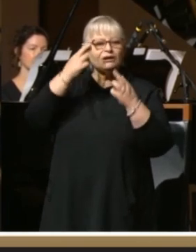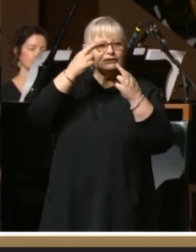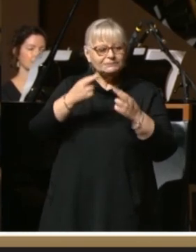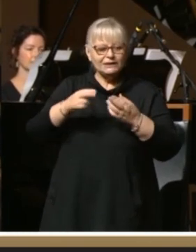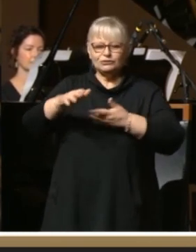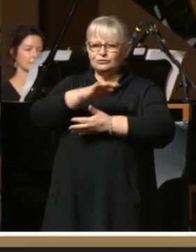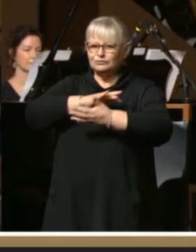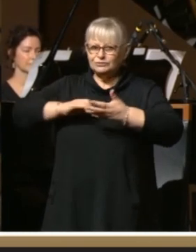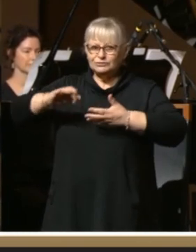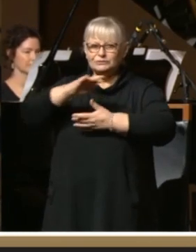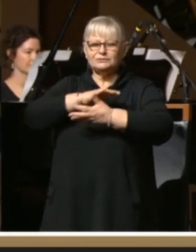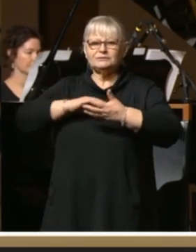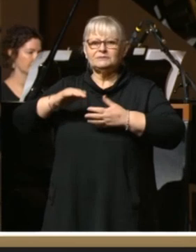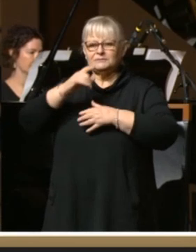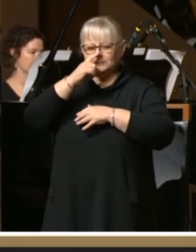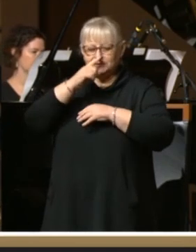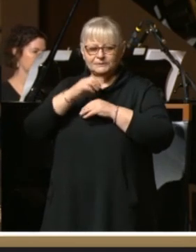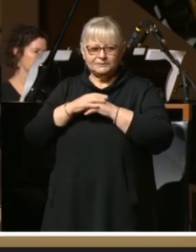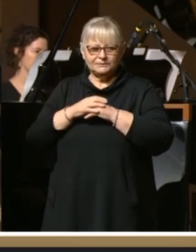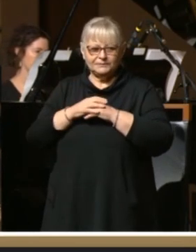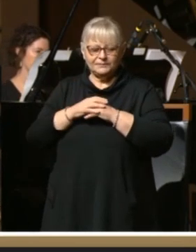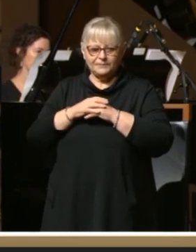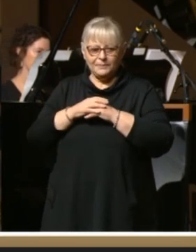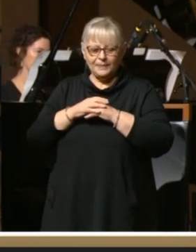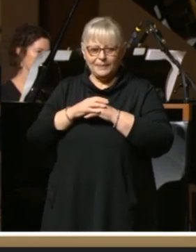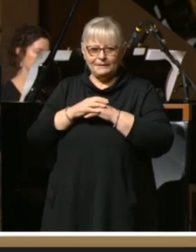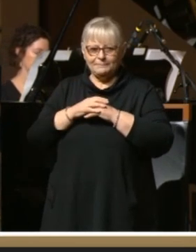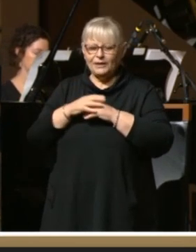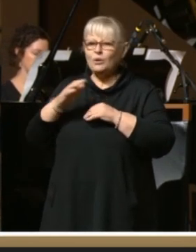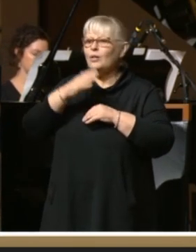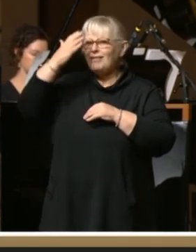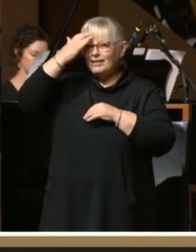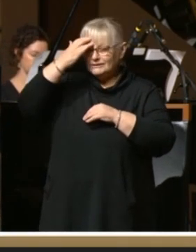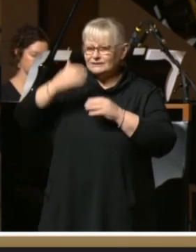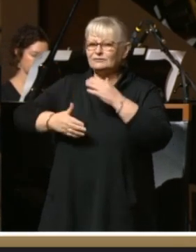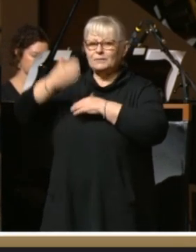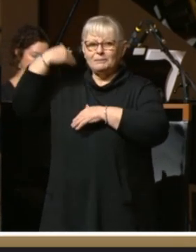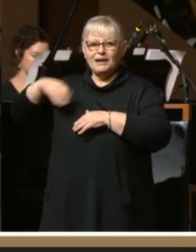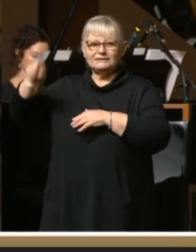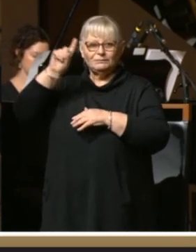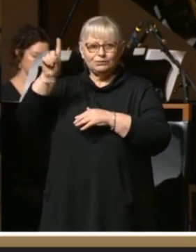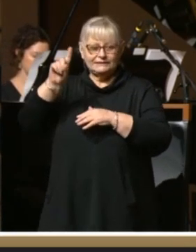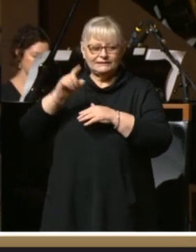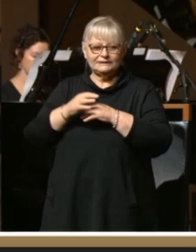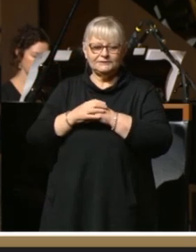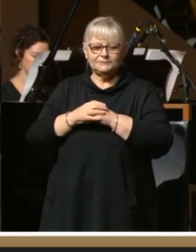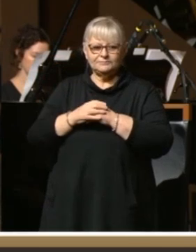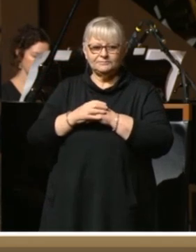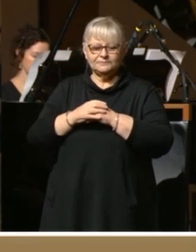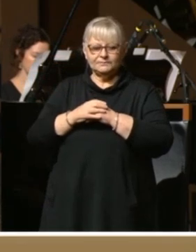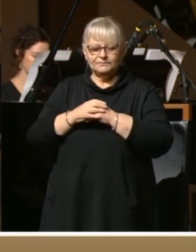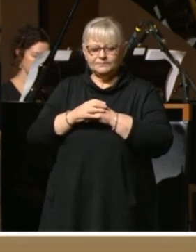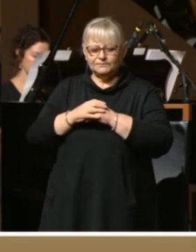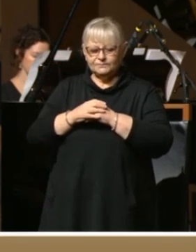Gumau, Wogalu, Wallablawa, Nunawal, Nagarigo, Wiradjuri, elders past and present, Nyarinja Marabu, Mujigango,